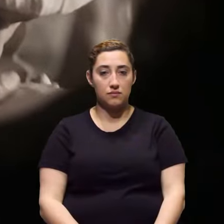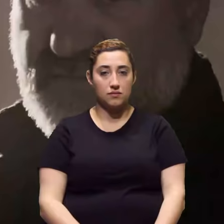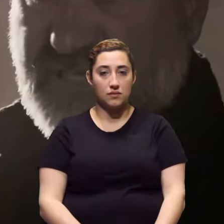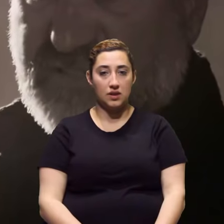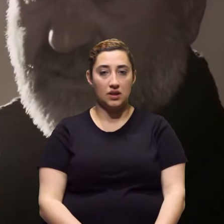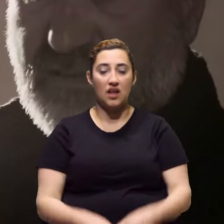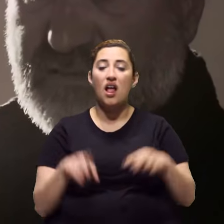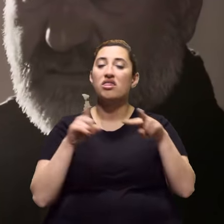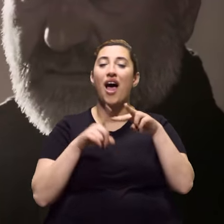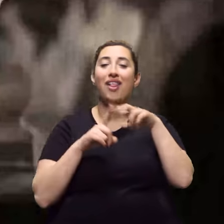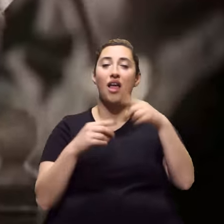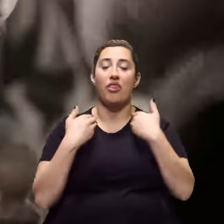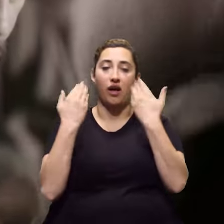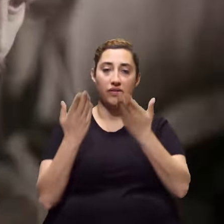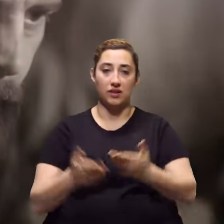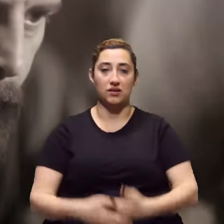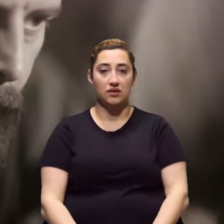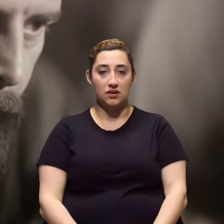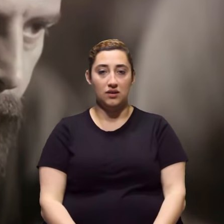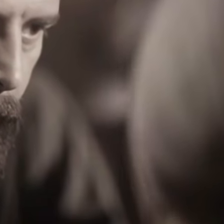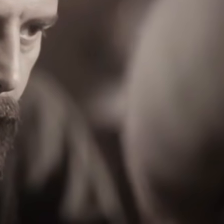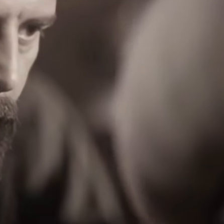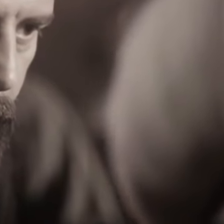elini öpüyor. Vallahan kadısı.